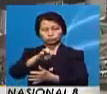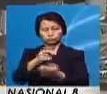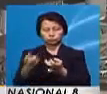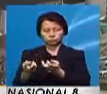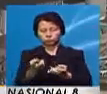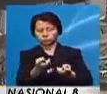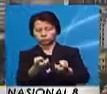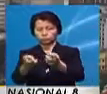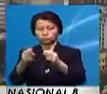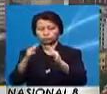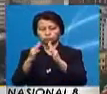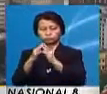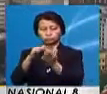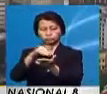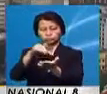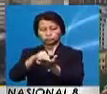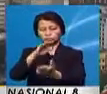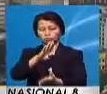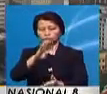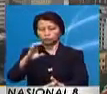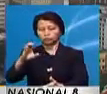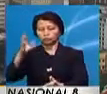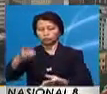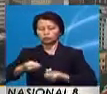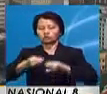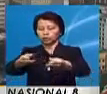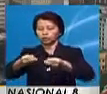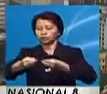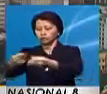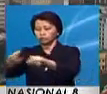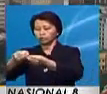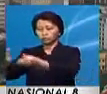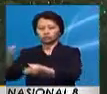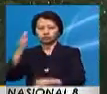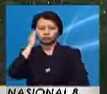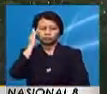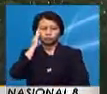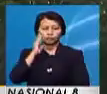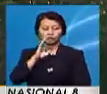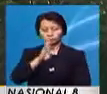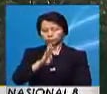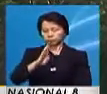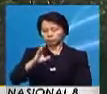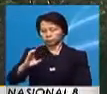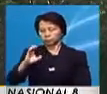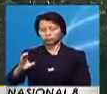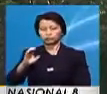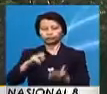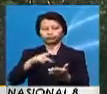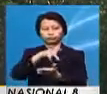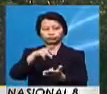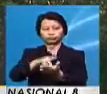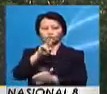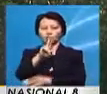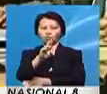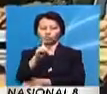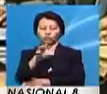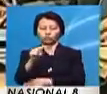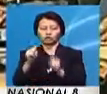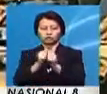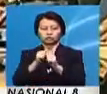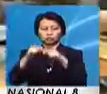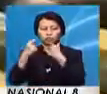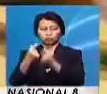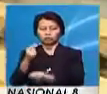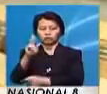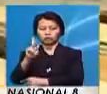City Centre BBCC akan diagih kepada syarikat-syarikat Bumi Putra. BBCC merupakan projek UDA Holdings Berhad bersama kumpulan